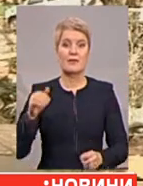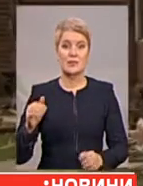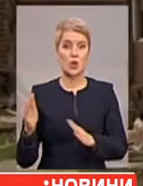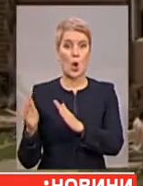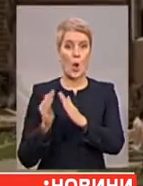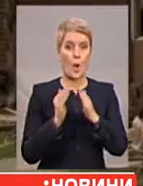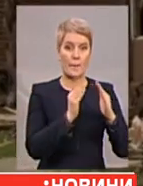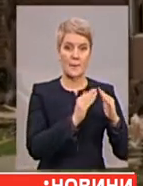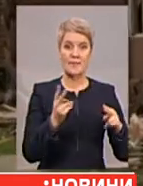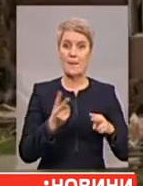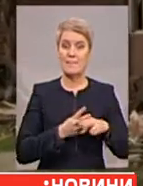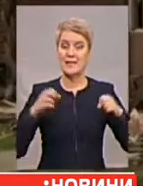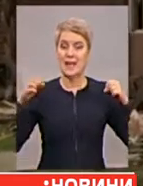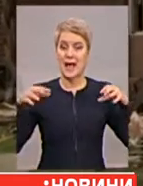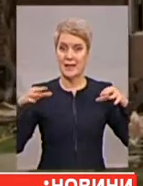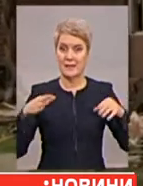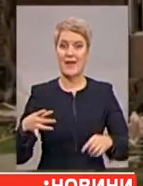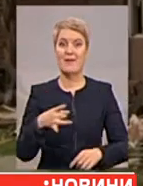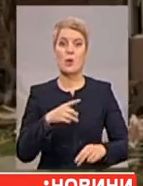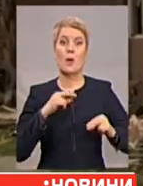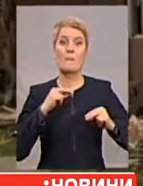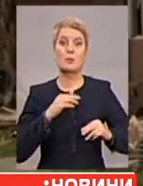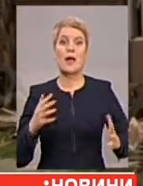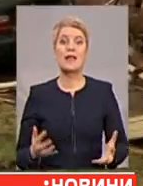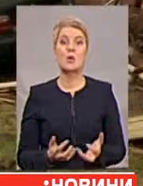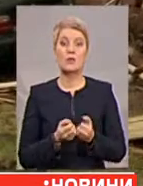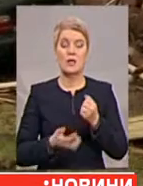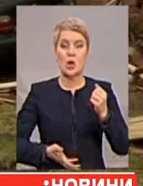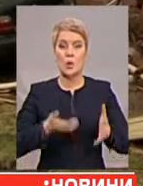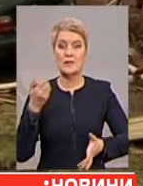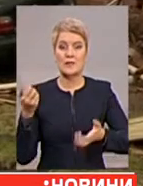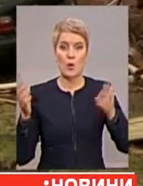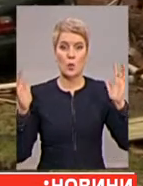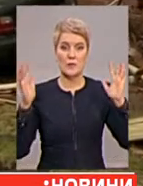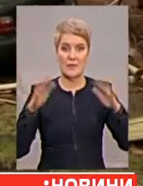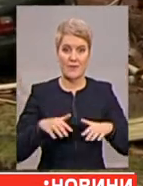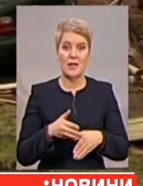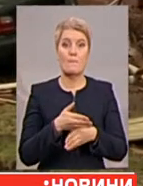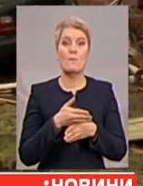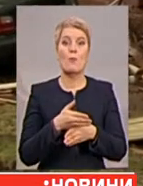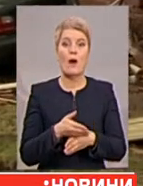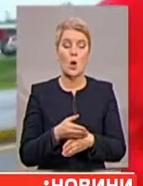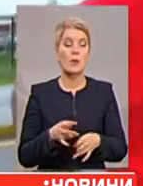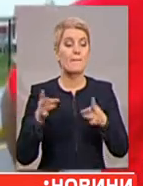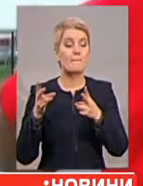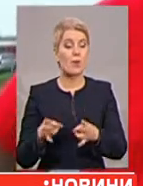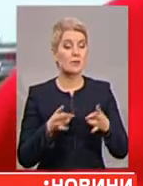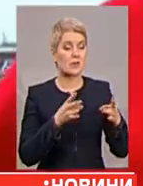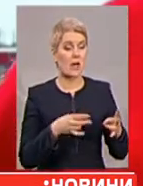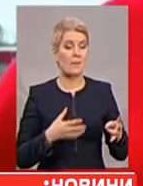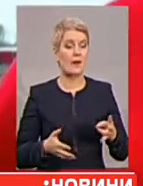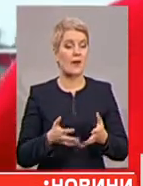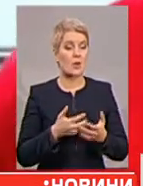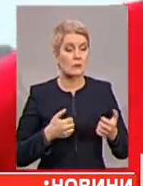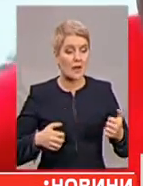електрики. Нині в регіоні працюють рятувальники, розгрібають завали і допомагають постраждалим. Ми розбиралися